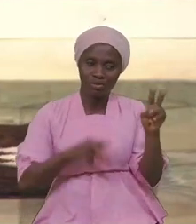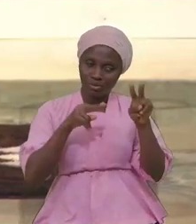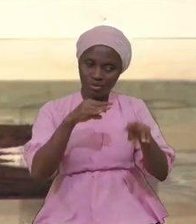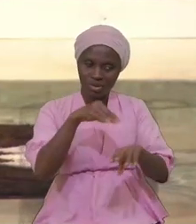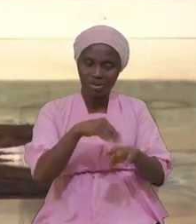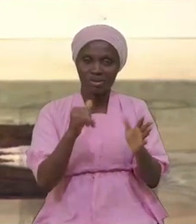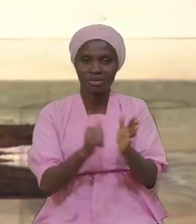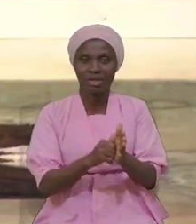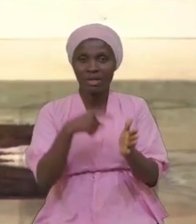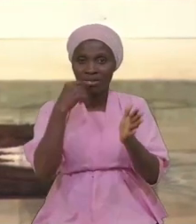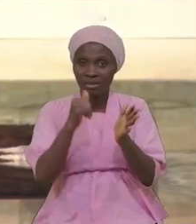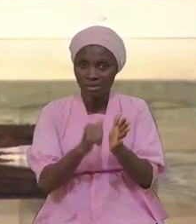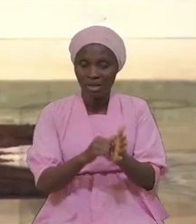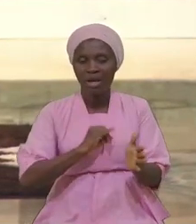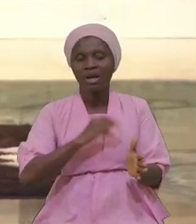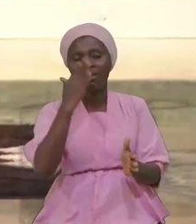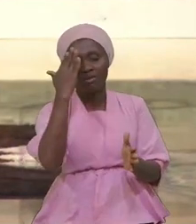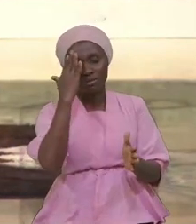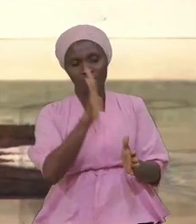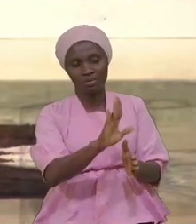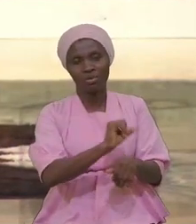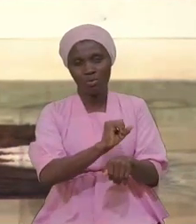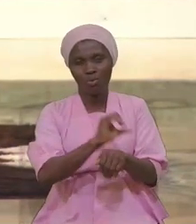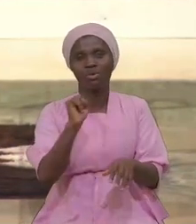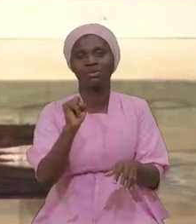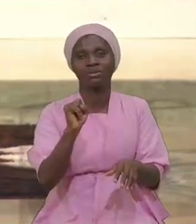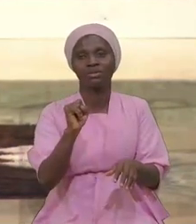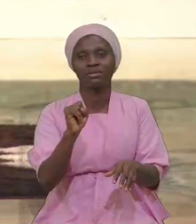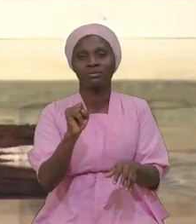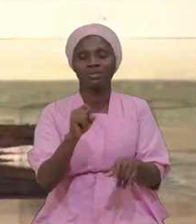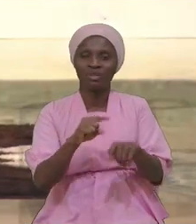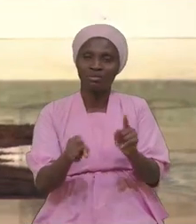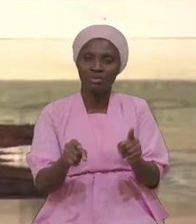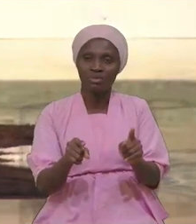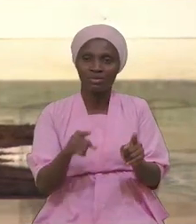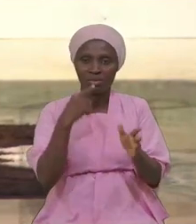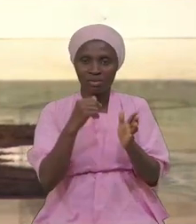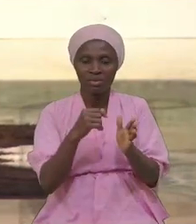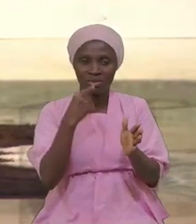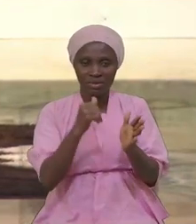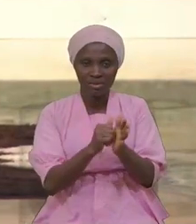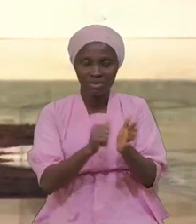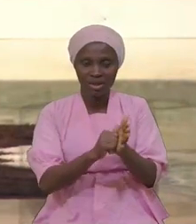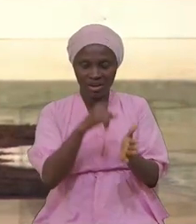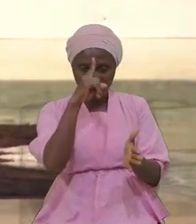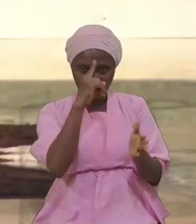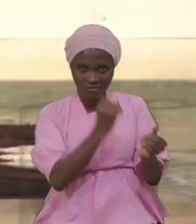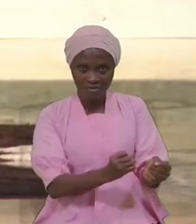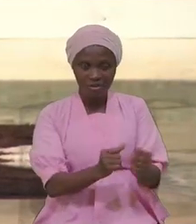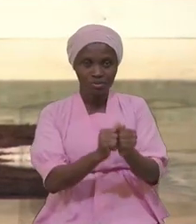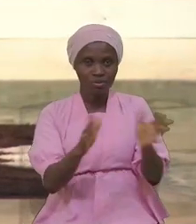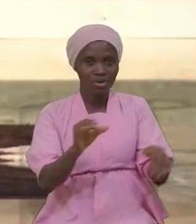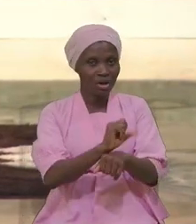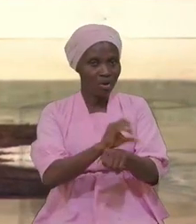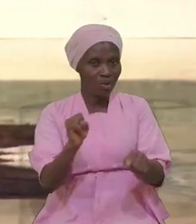dit, je connais tes œuvres. Mais nous disons, la foi sans les œuvres est morte.